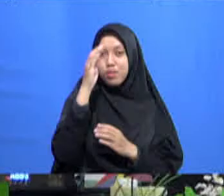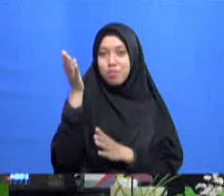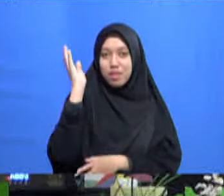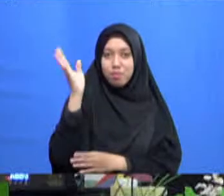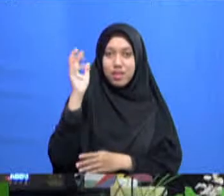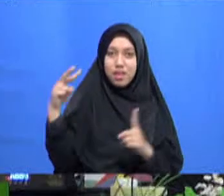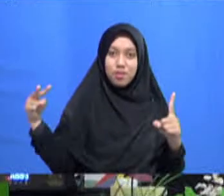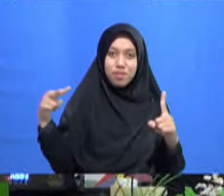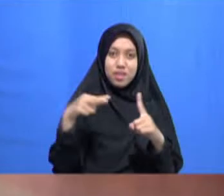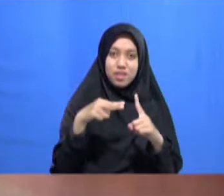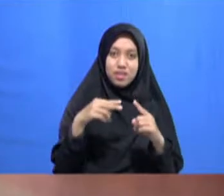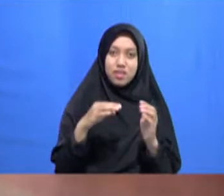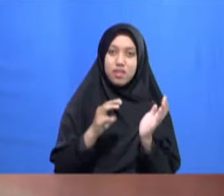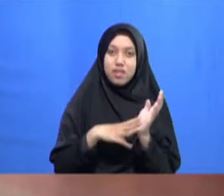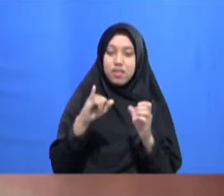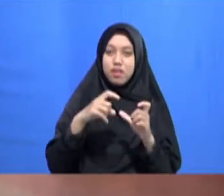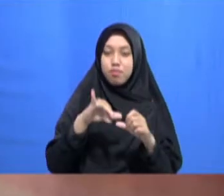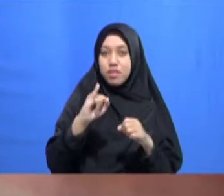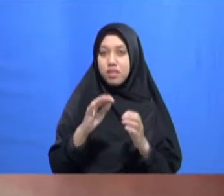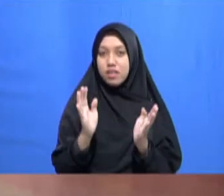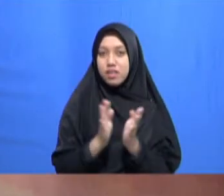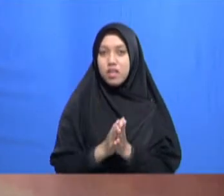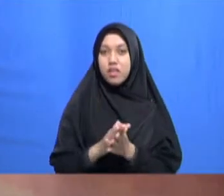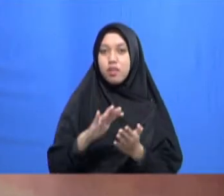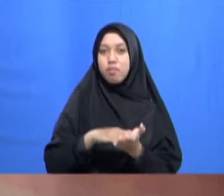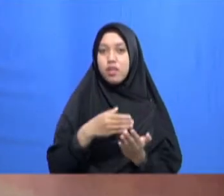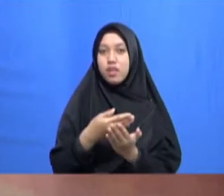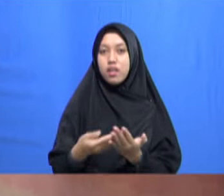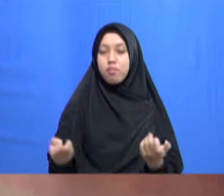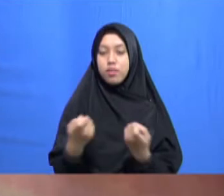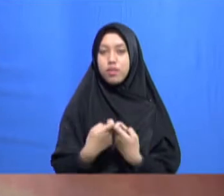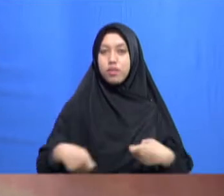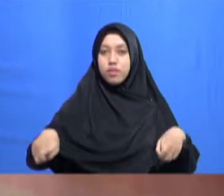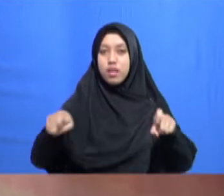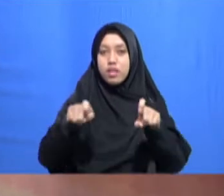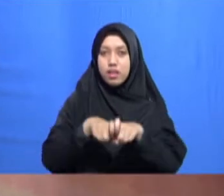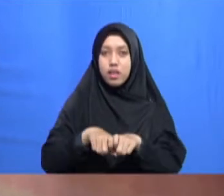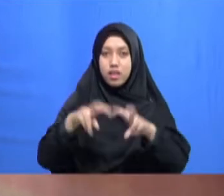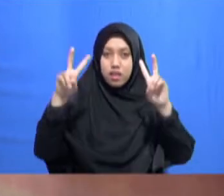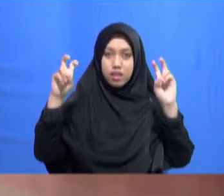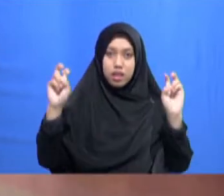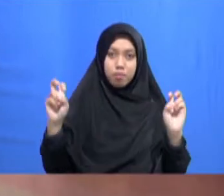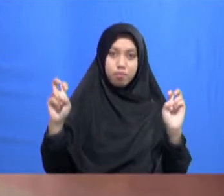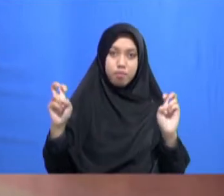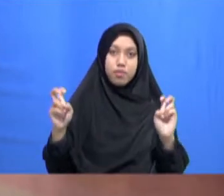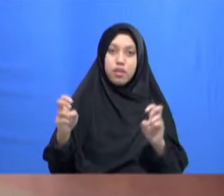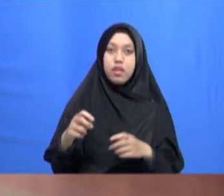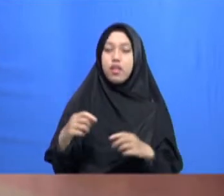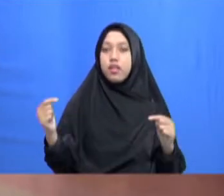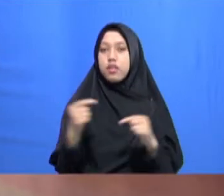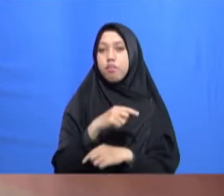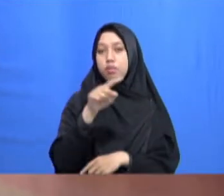visi, misi, dan program sesuai dengan tema debat putaran